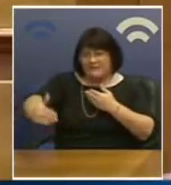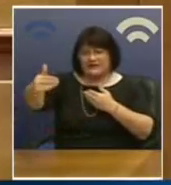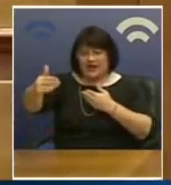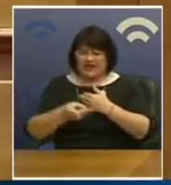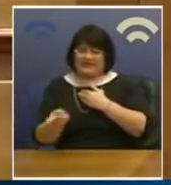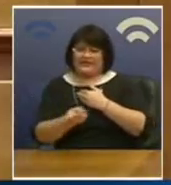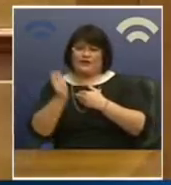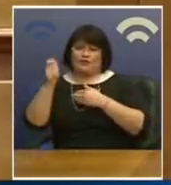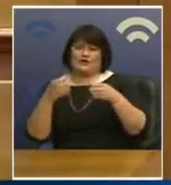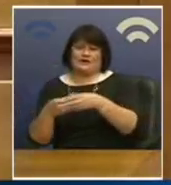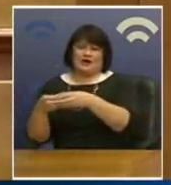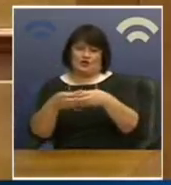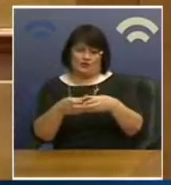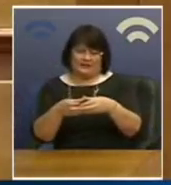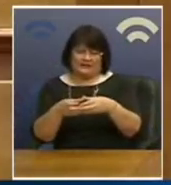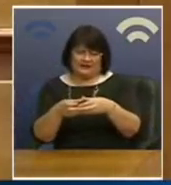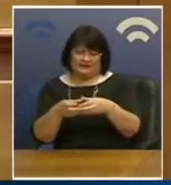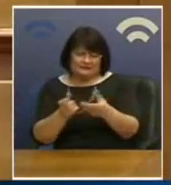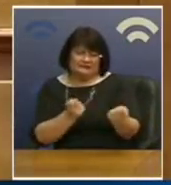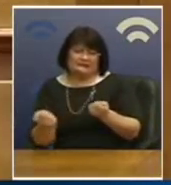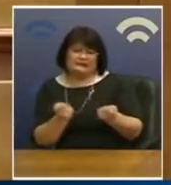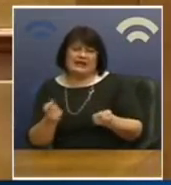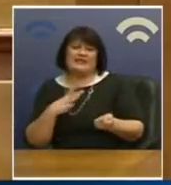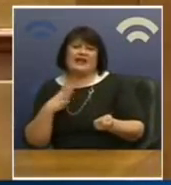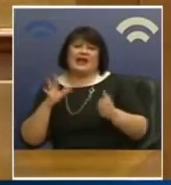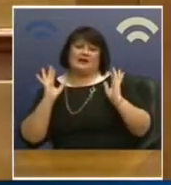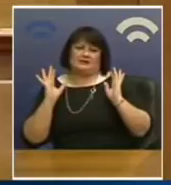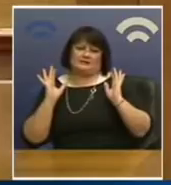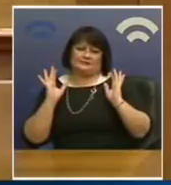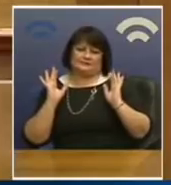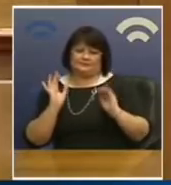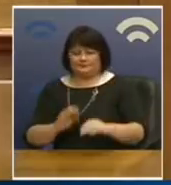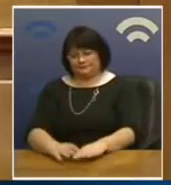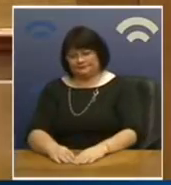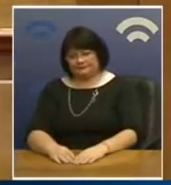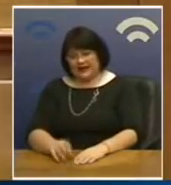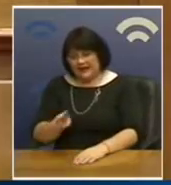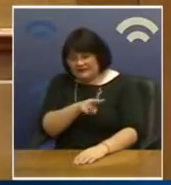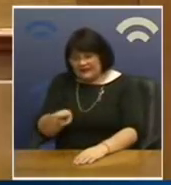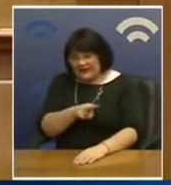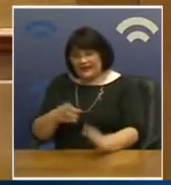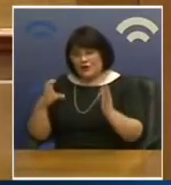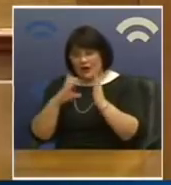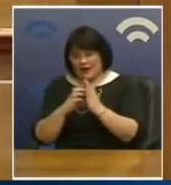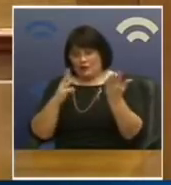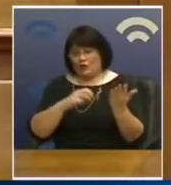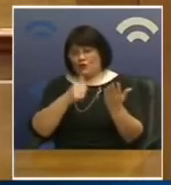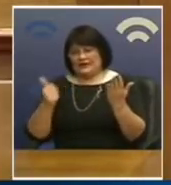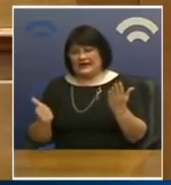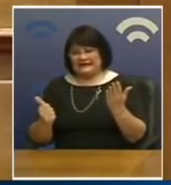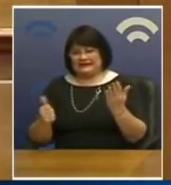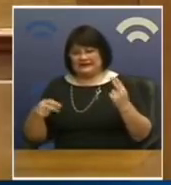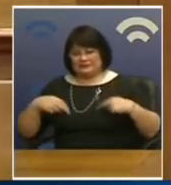Οι ίδιες πολιτικές δυνάμεις, δηλαδή, που έβαλαν το άρθρο 86 στο Σύνταγμα